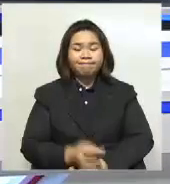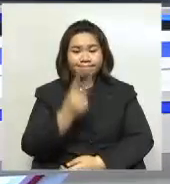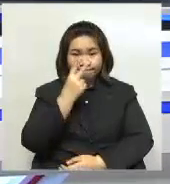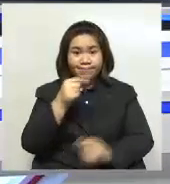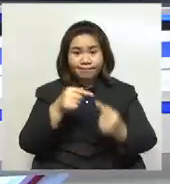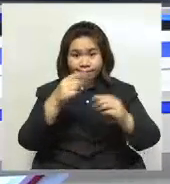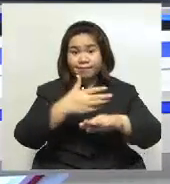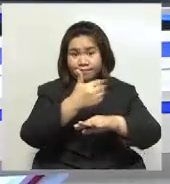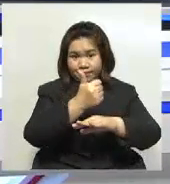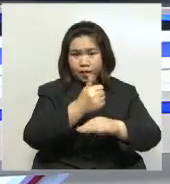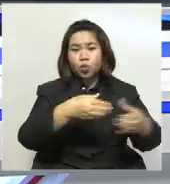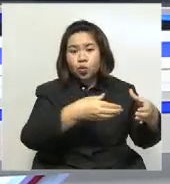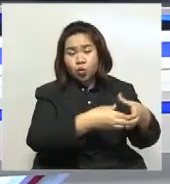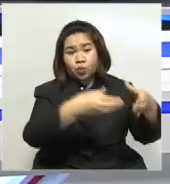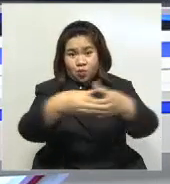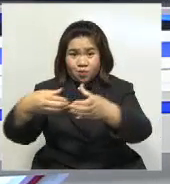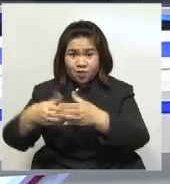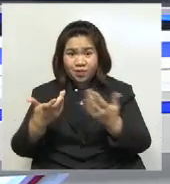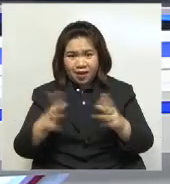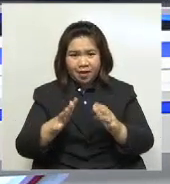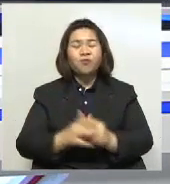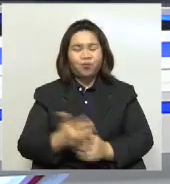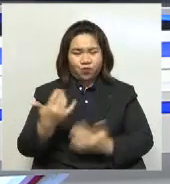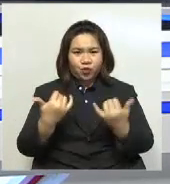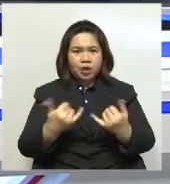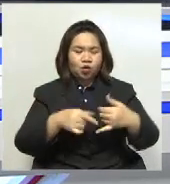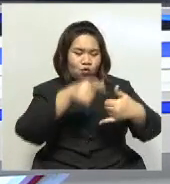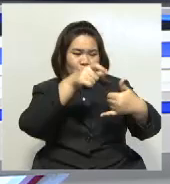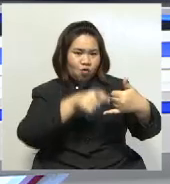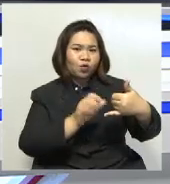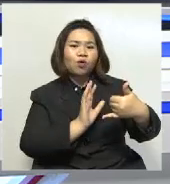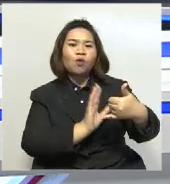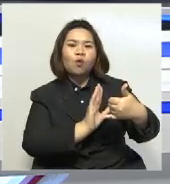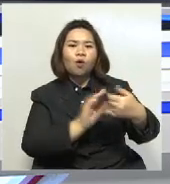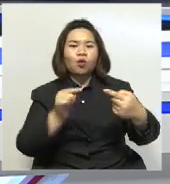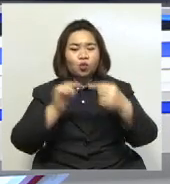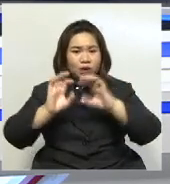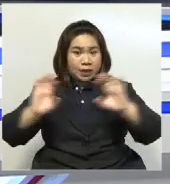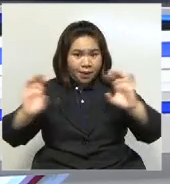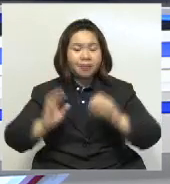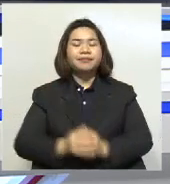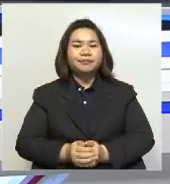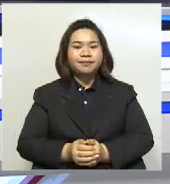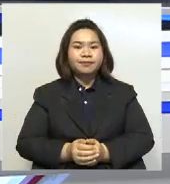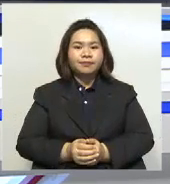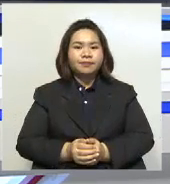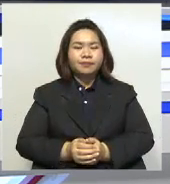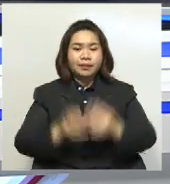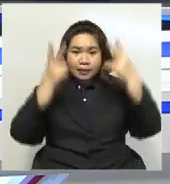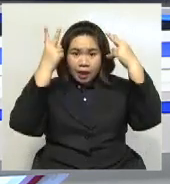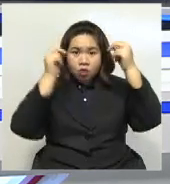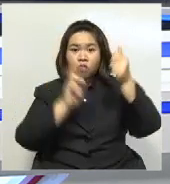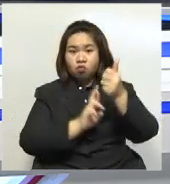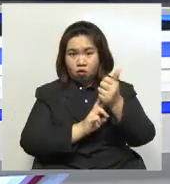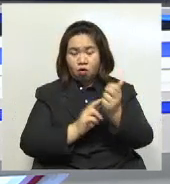เห็นความเคลื่อนไหวทางการเมืองของพรรคต่างๆไปแล้วนะคะมาดูความเคลื่อนไหวตัวบุคคลที่อยู่ในฝากฝั่งของรัฐบาลกันบ้างอย่างรองนายกรัฐ